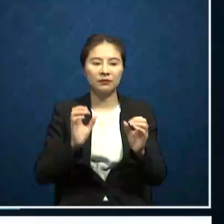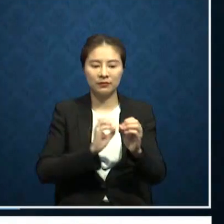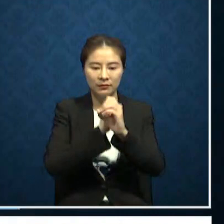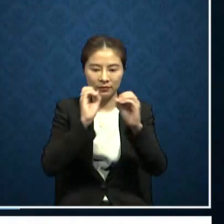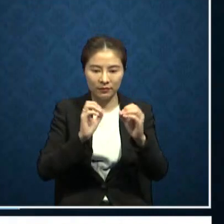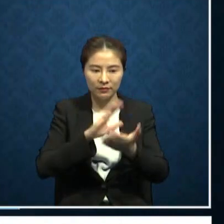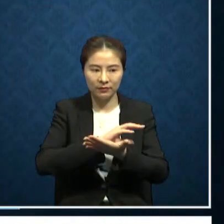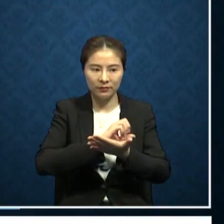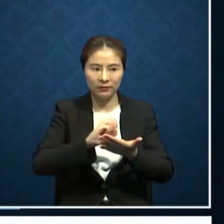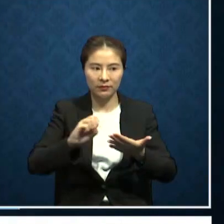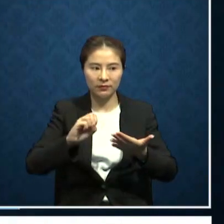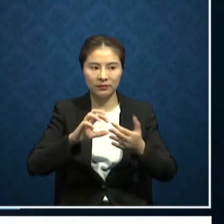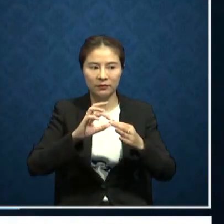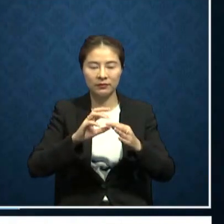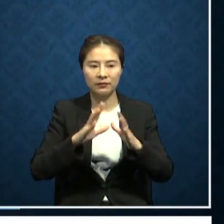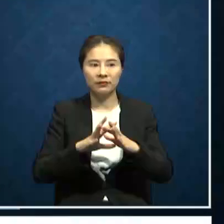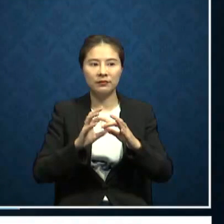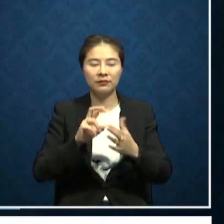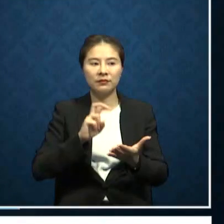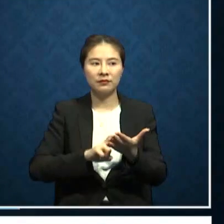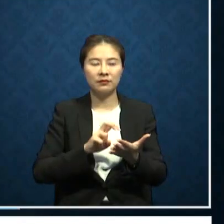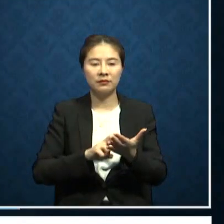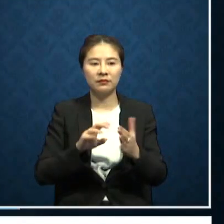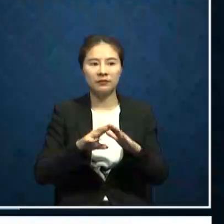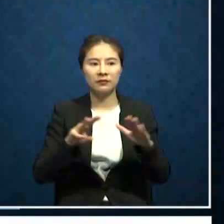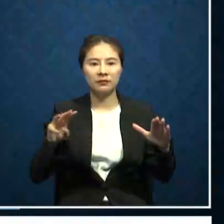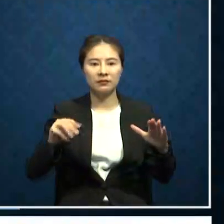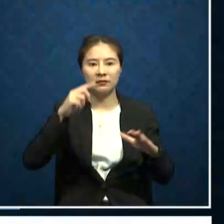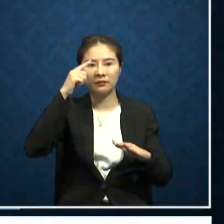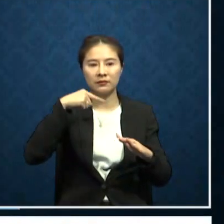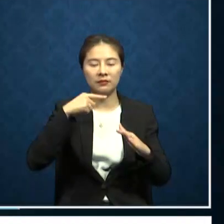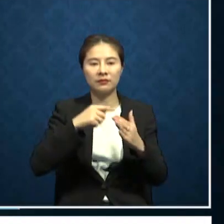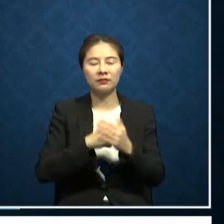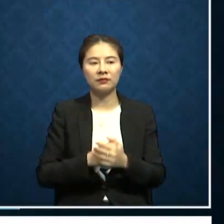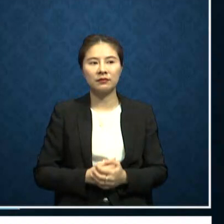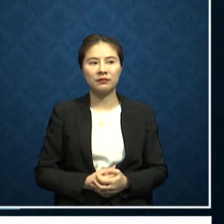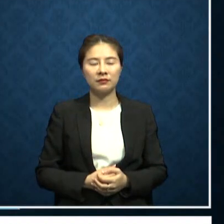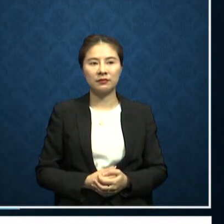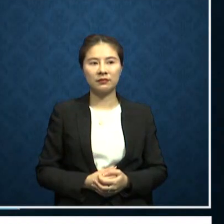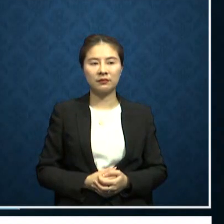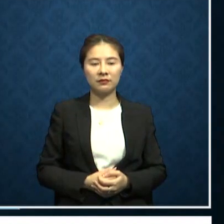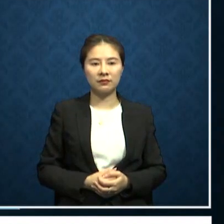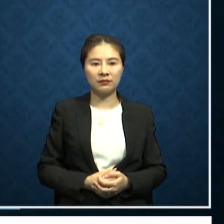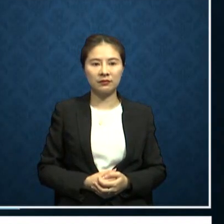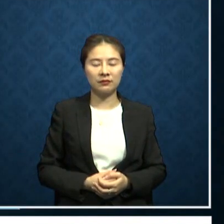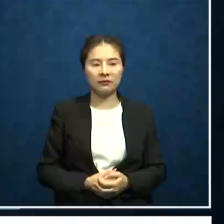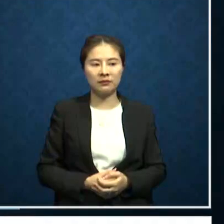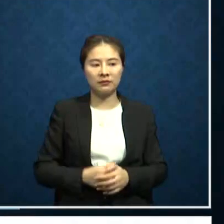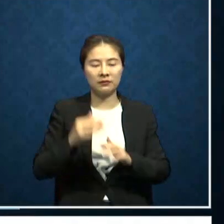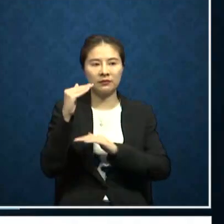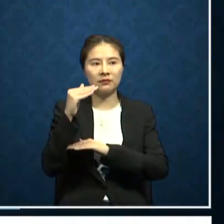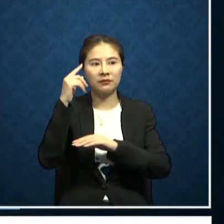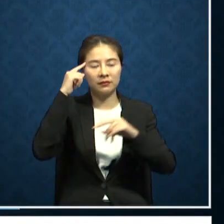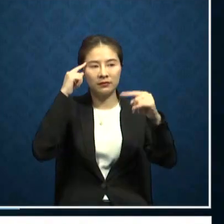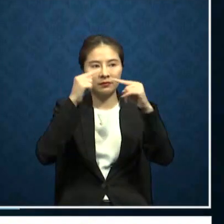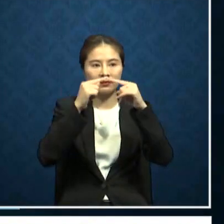คุณภาพความสม่ำเสมอและการรับรองมาตรฐานความเป็นไทยแท้ดั้งเดิมค่ะมีการกำหนดเป้าหมายทิศ